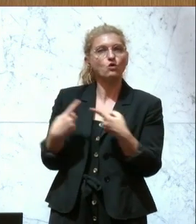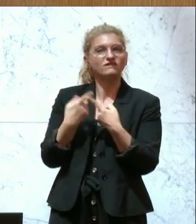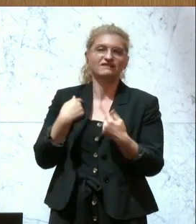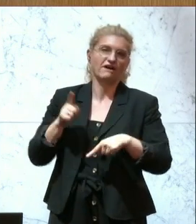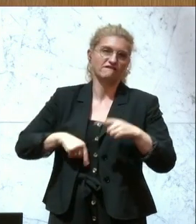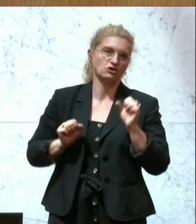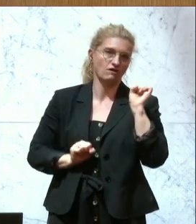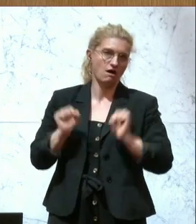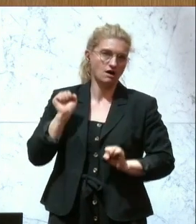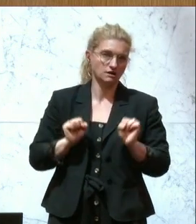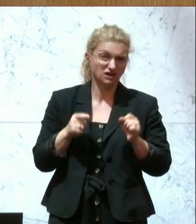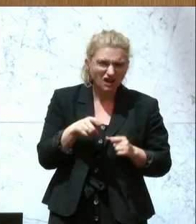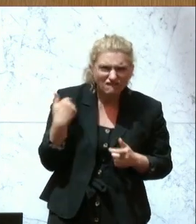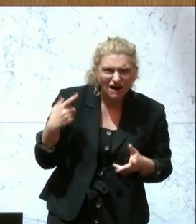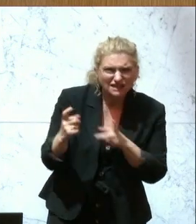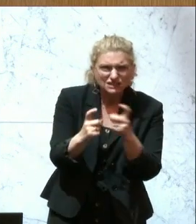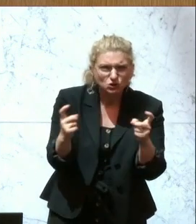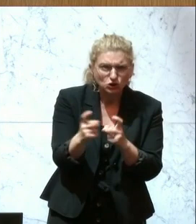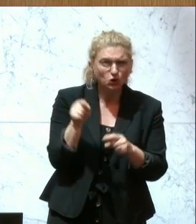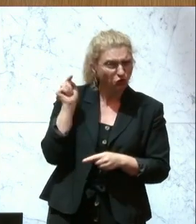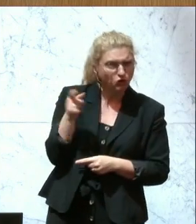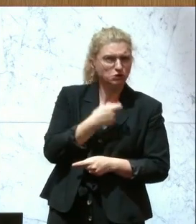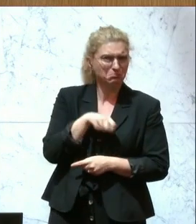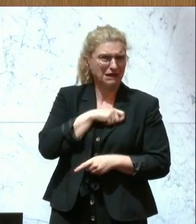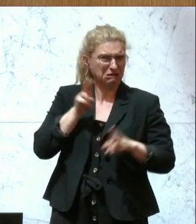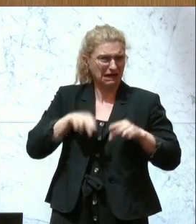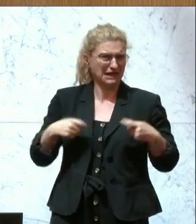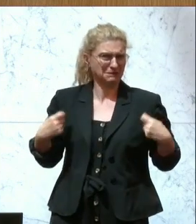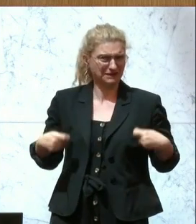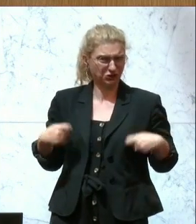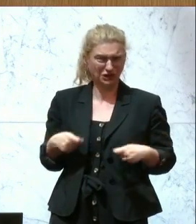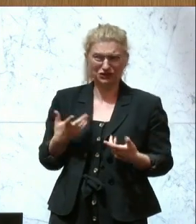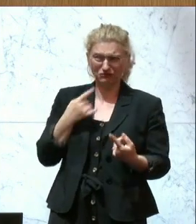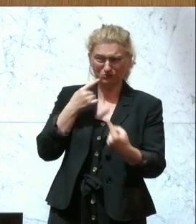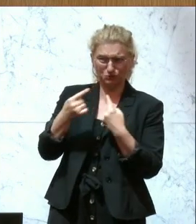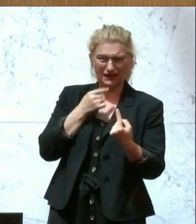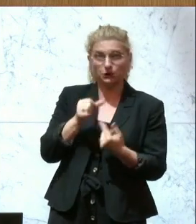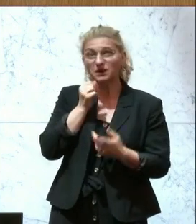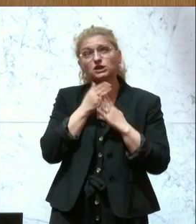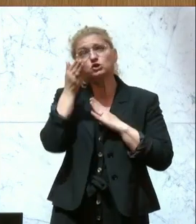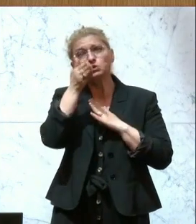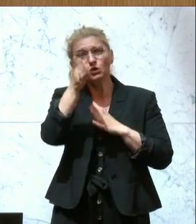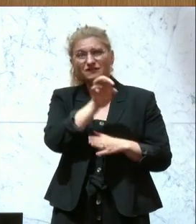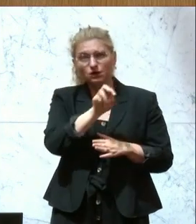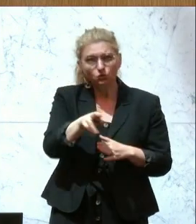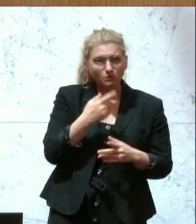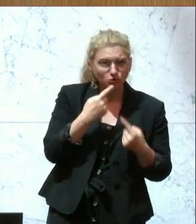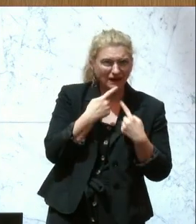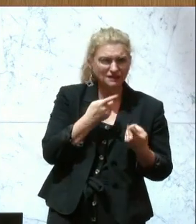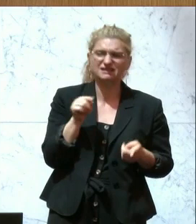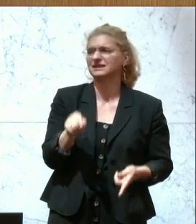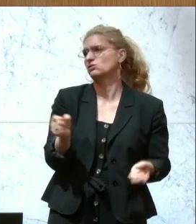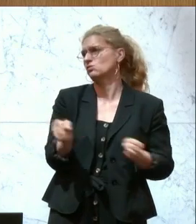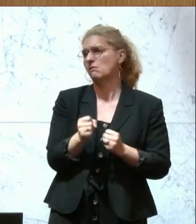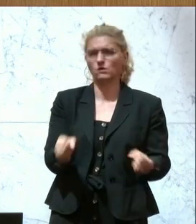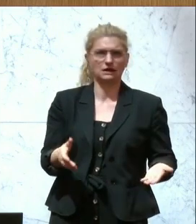falsch verhalten. Das ist die Diskussion, die wir bei der spanischen Ratspräsidentschaft dann führen, statt dass wir über die Zukunftspolitik der Europäischen Union gehen. Das geht